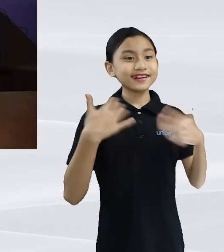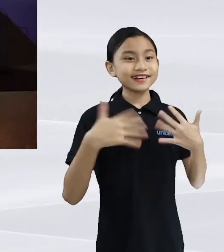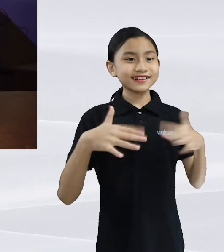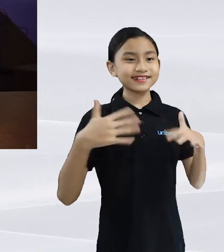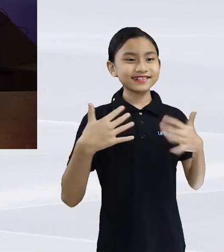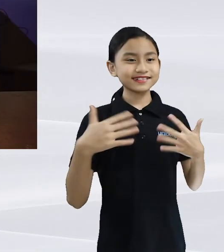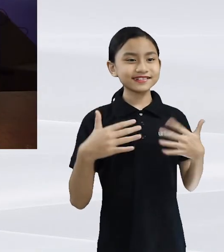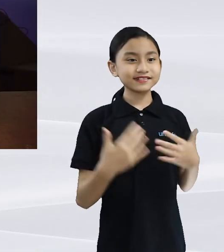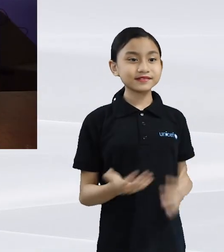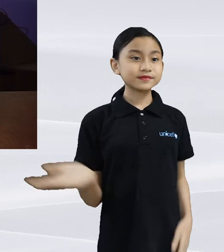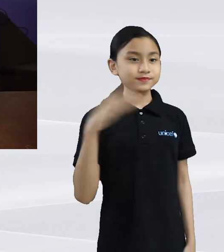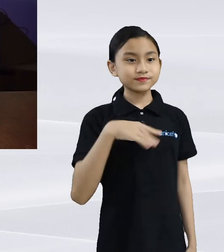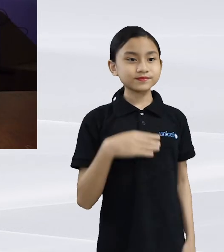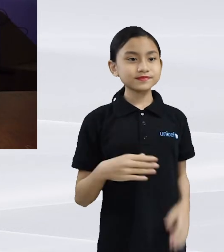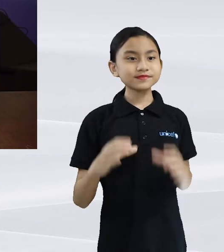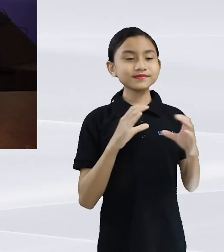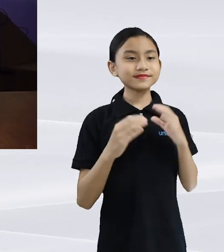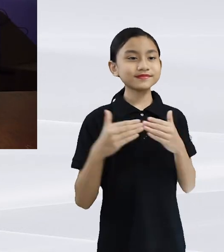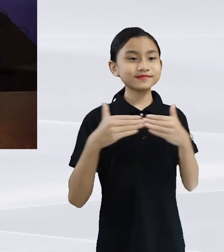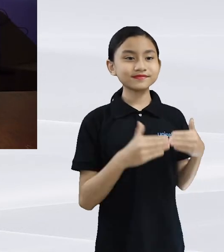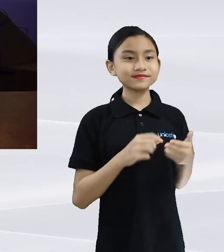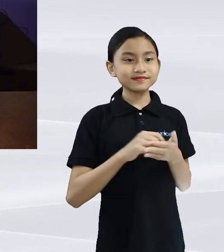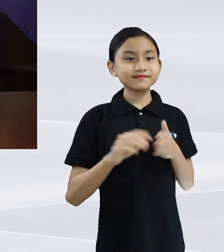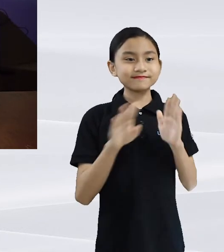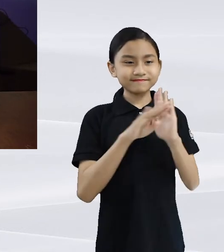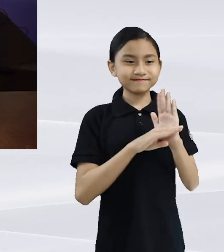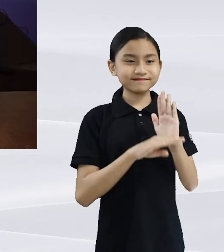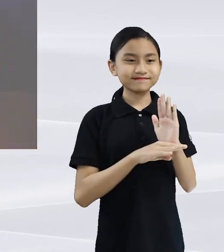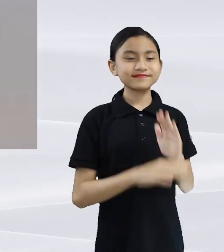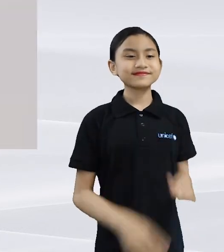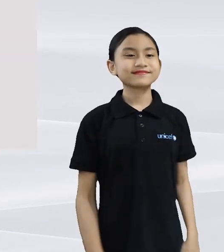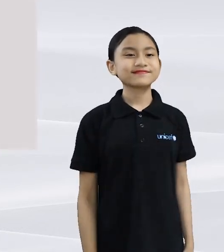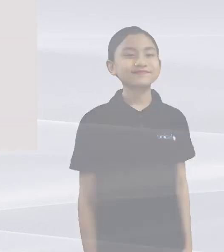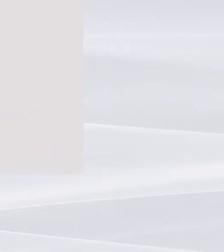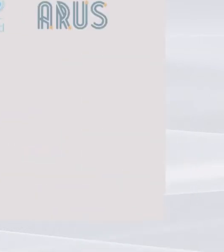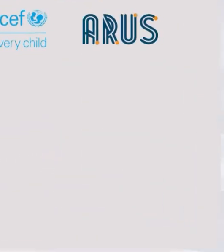Wah, hebat! Jom kita ke langkah seterusnya, menulis auto cara.